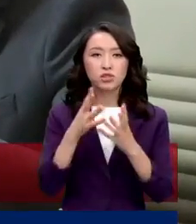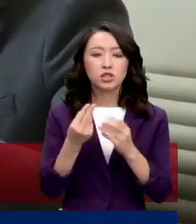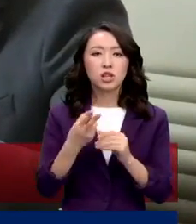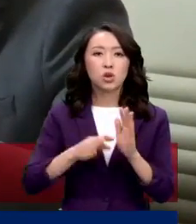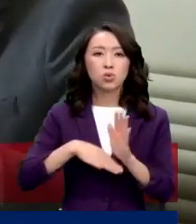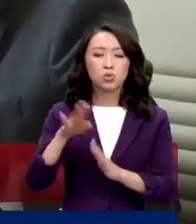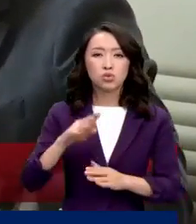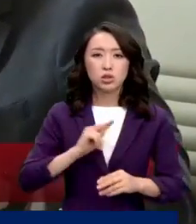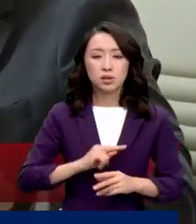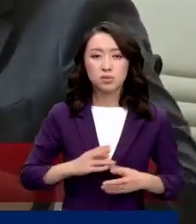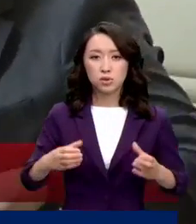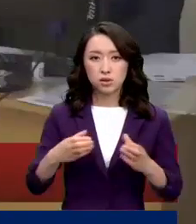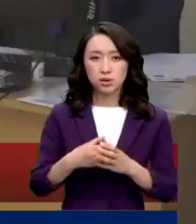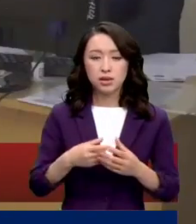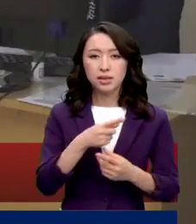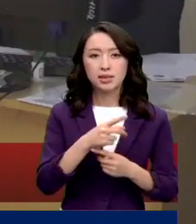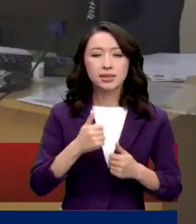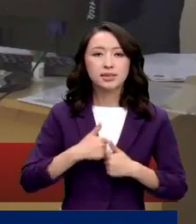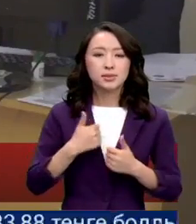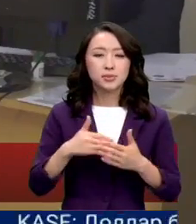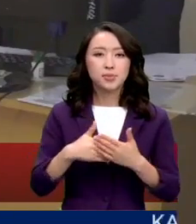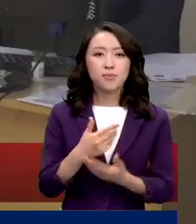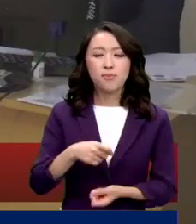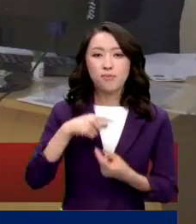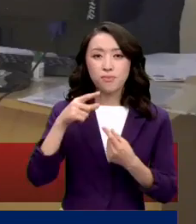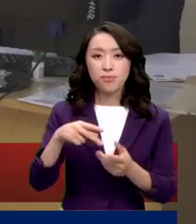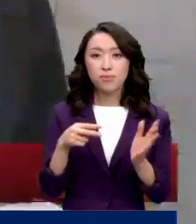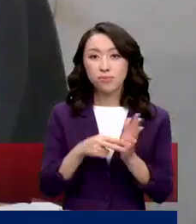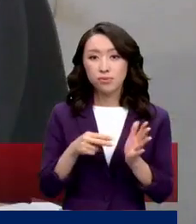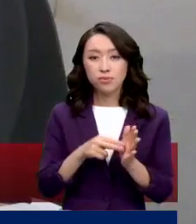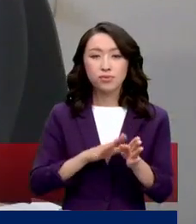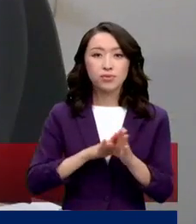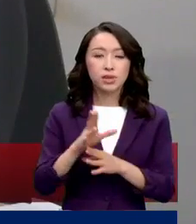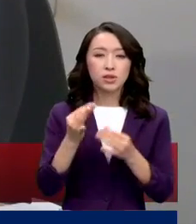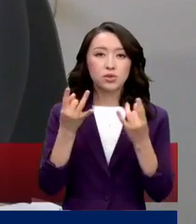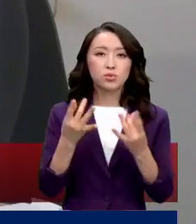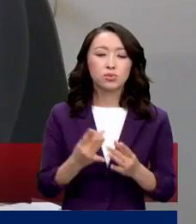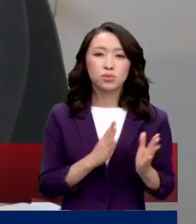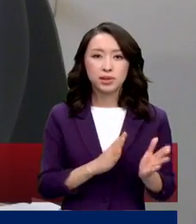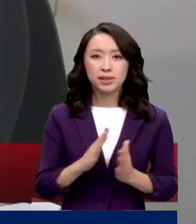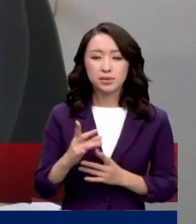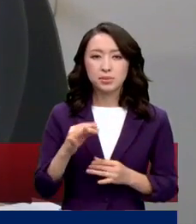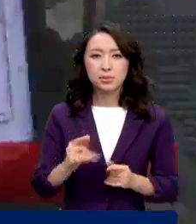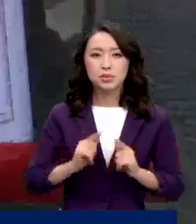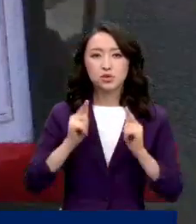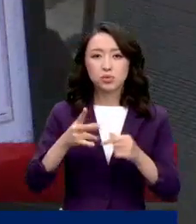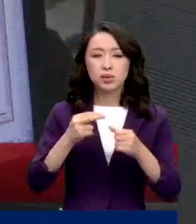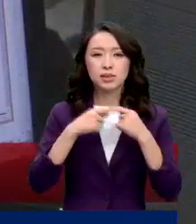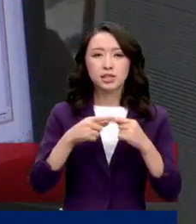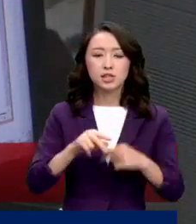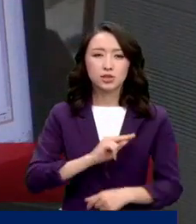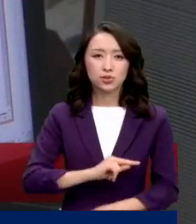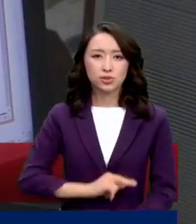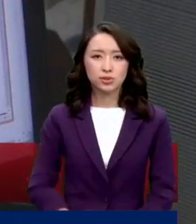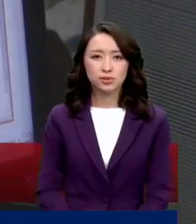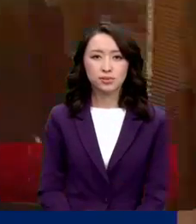улучшения кадрового потенциала в агентстве внедряют новые подходы оценки и ротации. Также упрощают порядок при поступлении на некоторые должности.